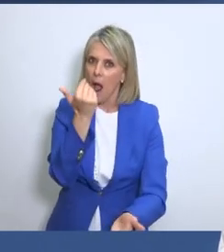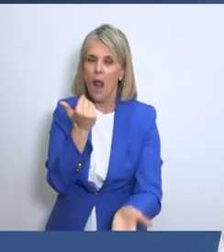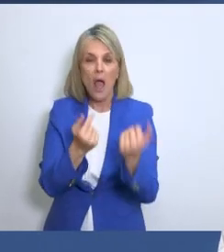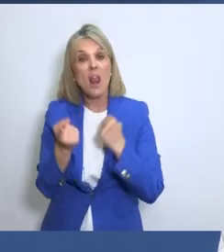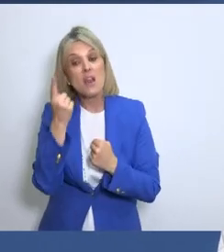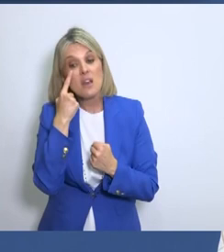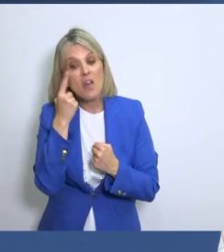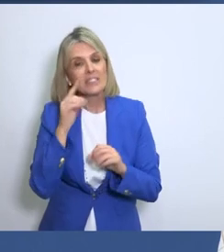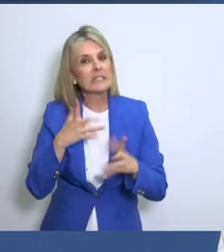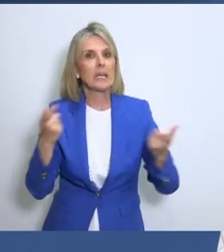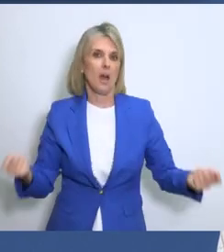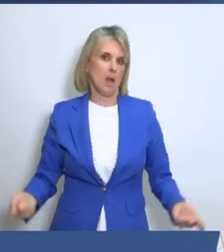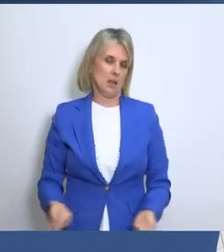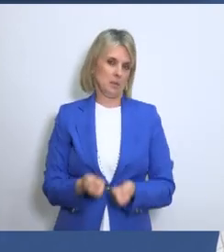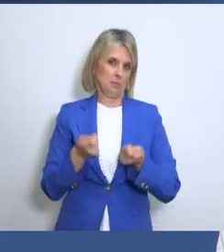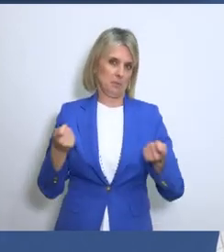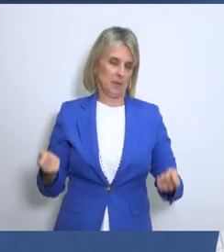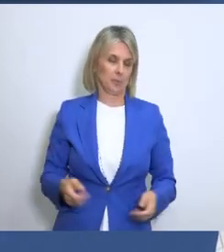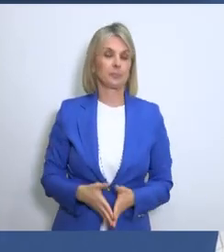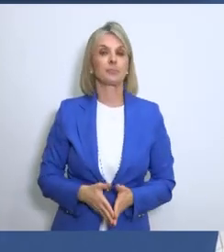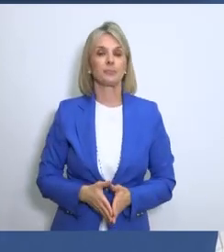των εργαζομένων.